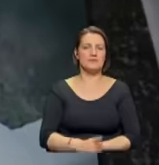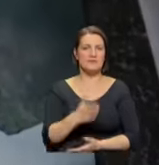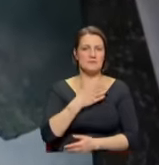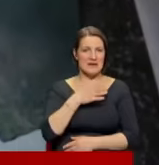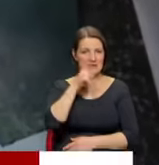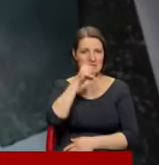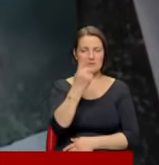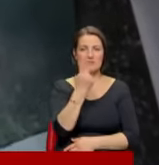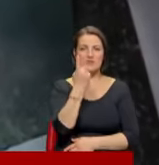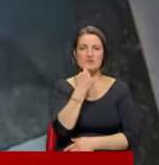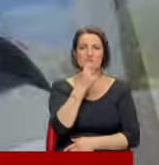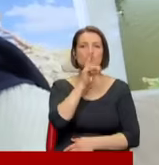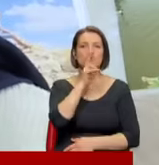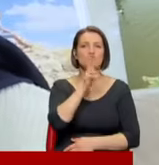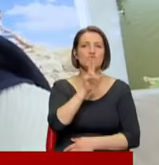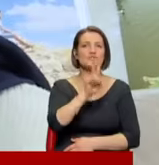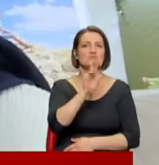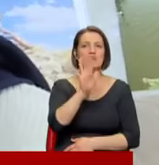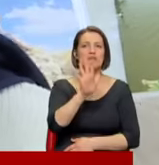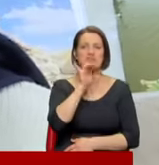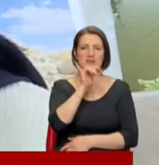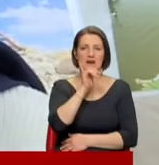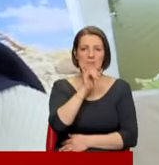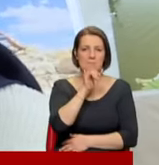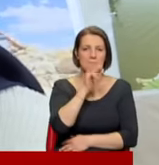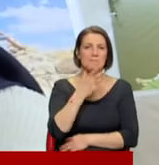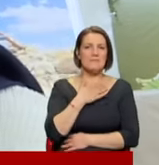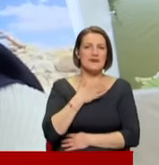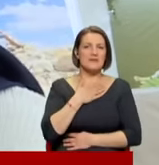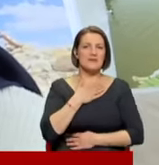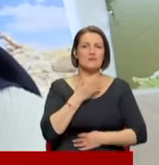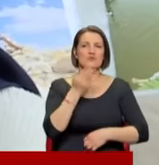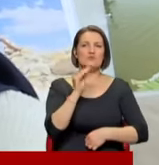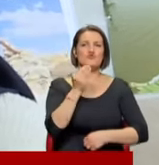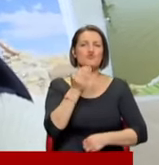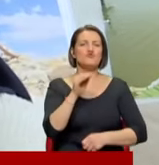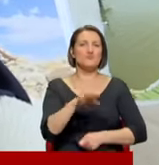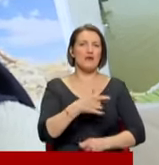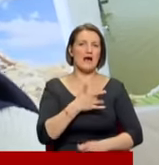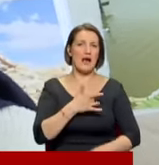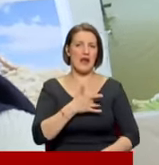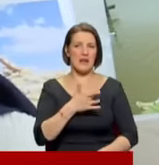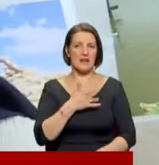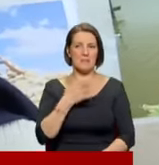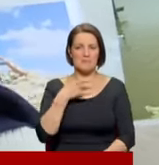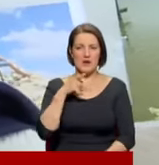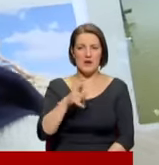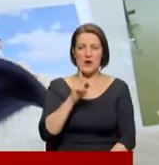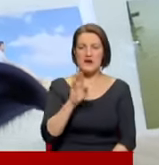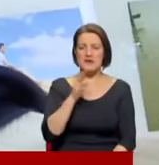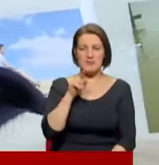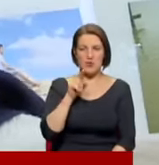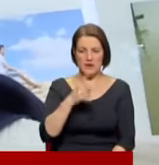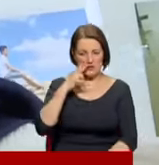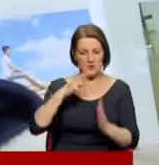Ben size bir şey söyleyeyim. 325 gram. Benim çocuğumun kalbi. Ben otopsi